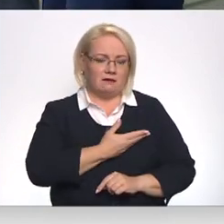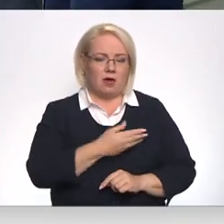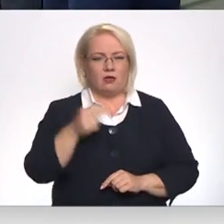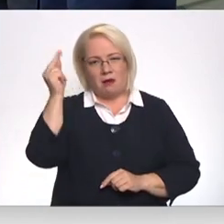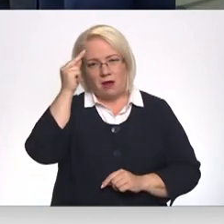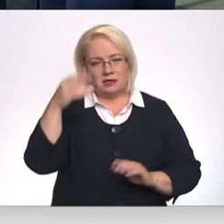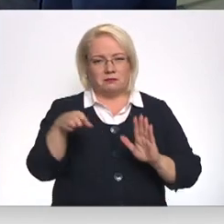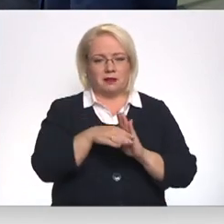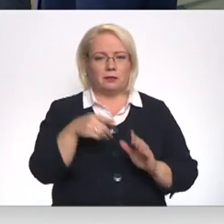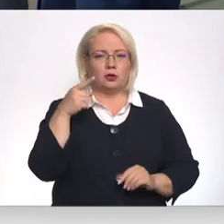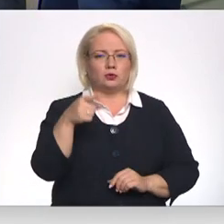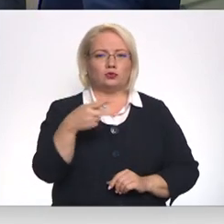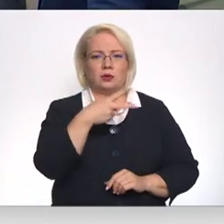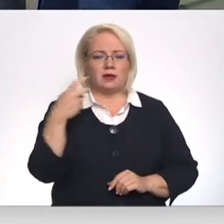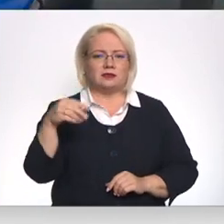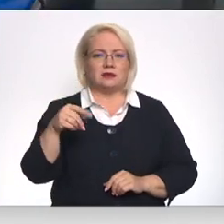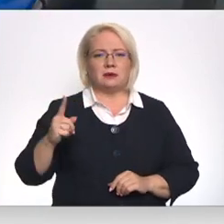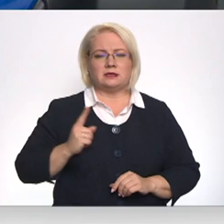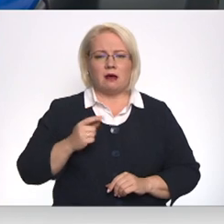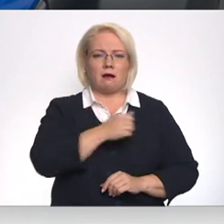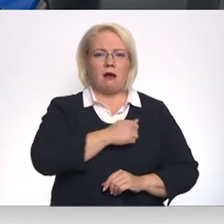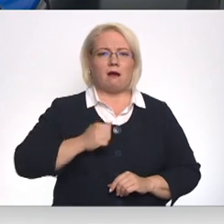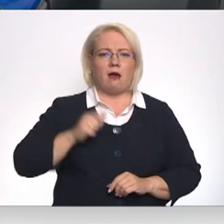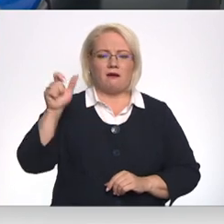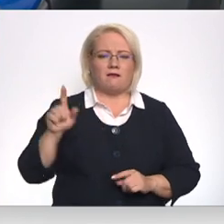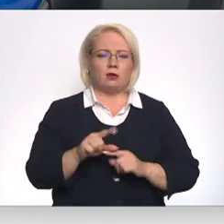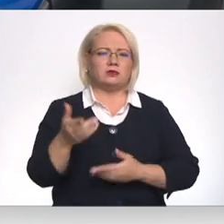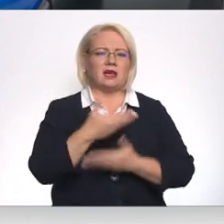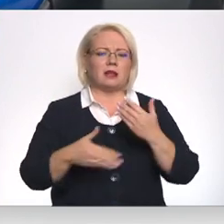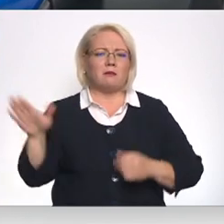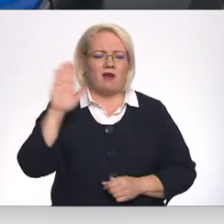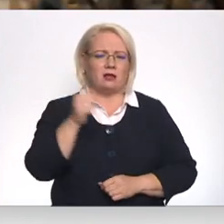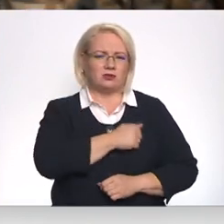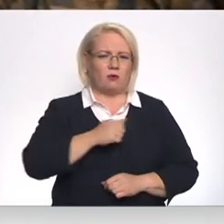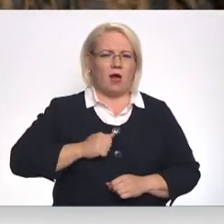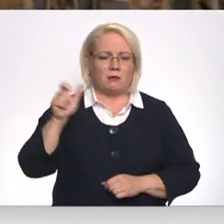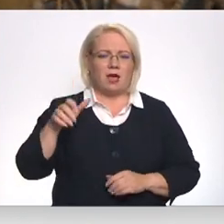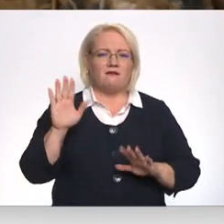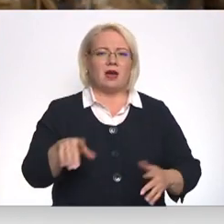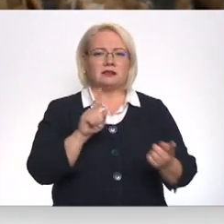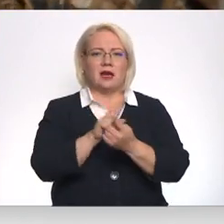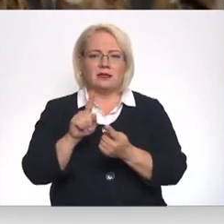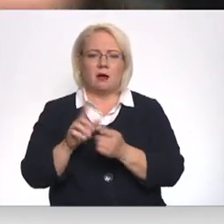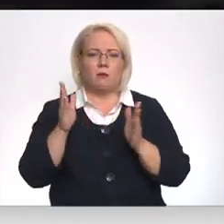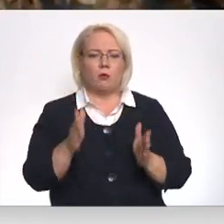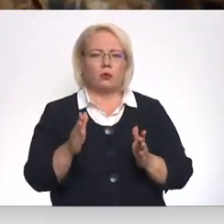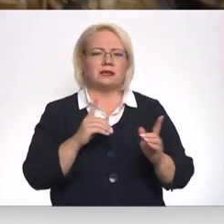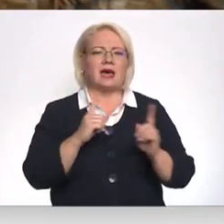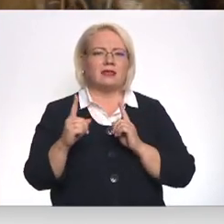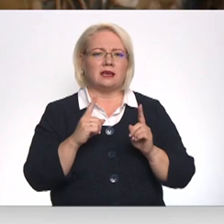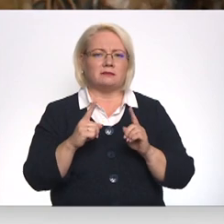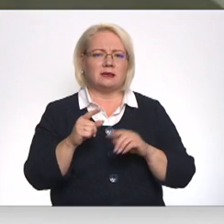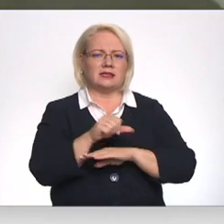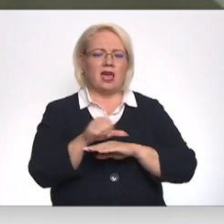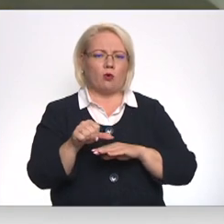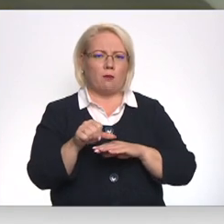ap 1200 zemesargu, karavīru un sabiedroto. Valsts policijā brīdina, ka iespējams var nākties saskarties ar satiksmes ierobežojumiem. Ir